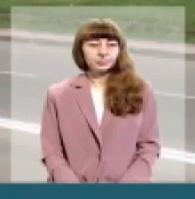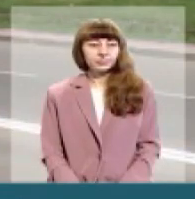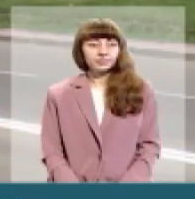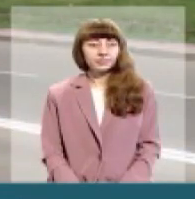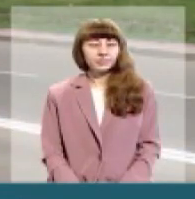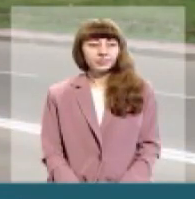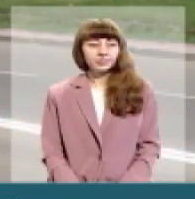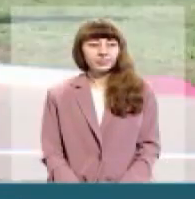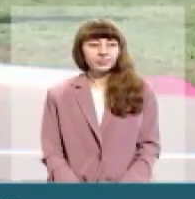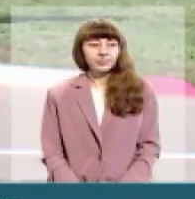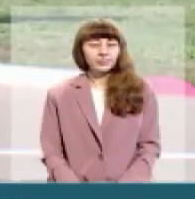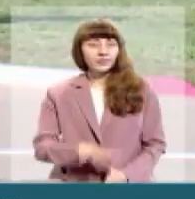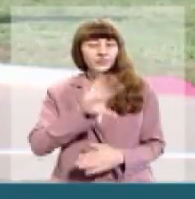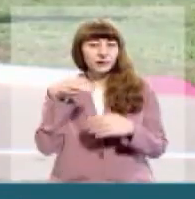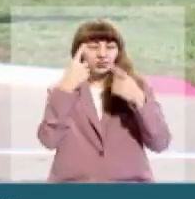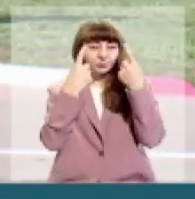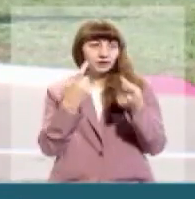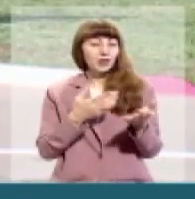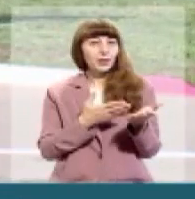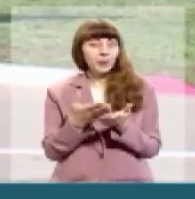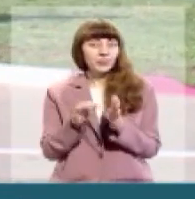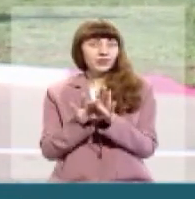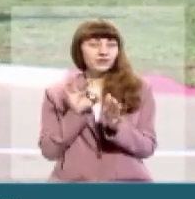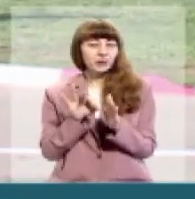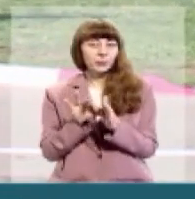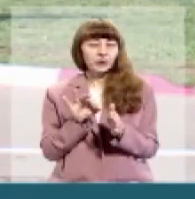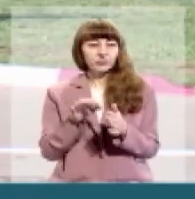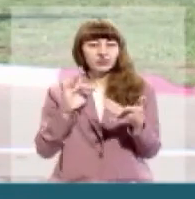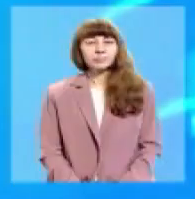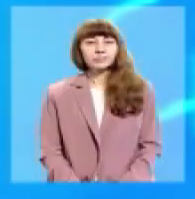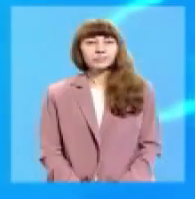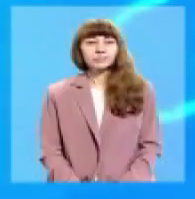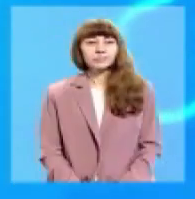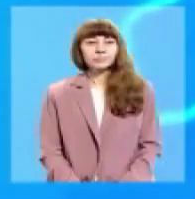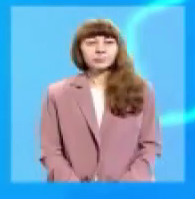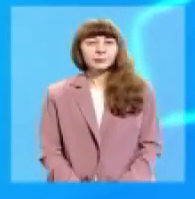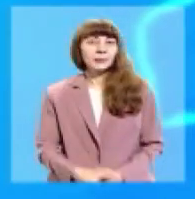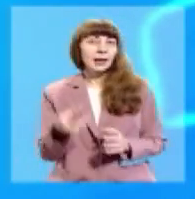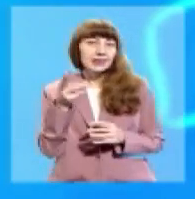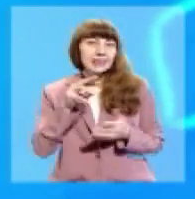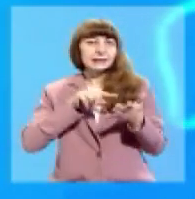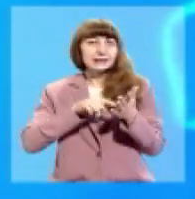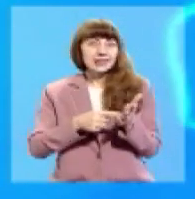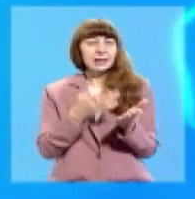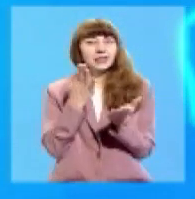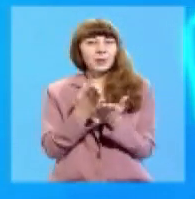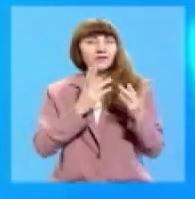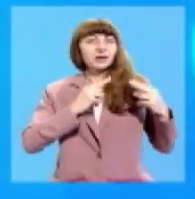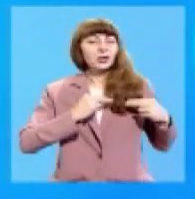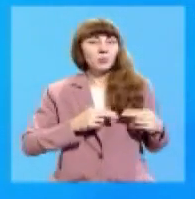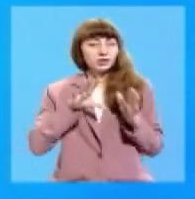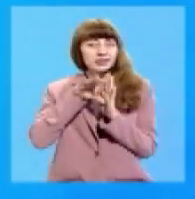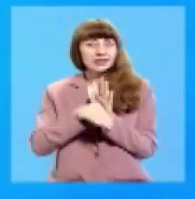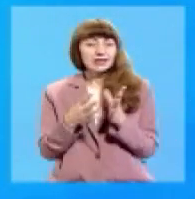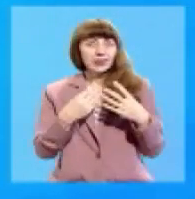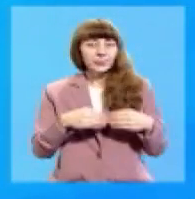орналастырылған және бұқаралық ақпарат құралдарында жарияланады. Тәуекел тобындағы отбасылармен мақсатты жұмыс